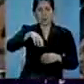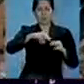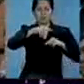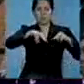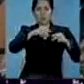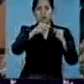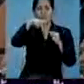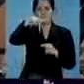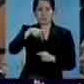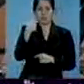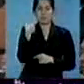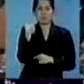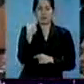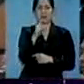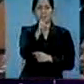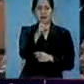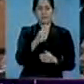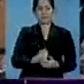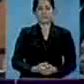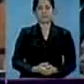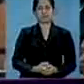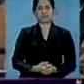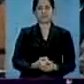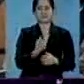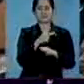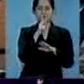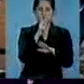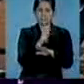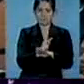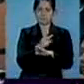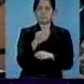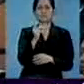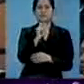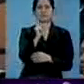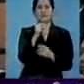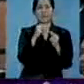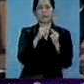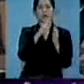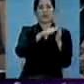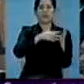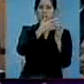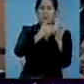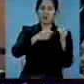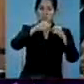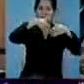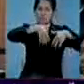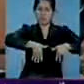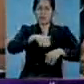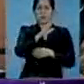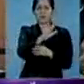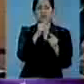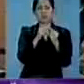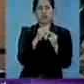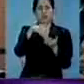แล้วหรือยังท่านประธานที่เคารพต่อมาครับแผนผังของสอชที่มีน